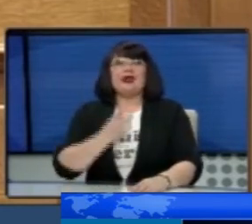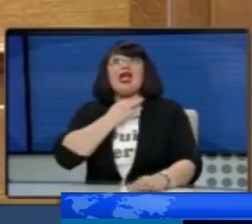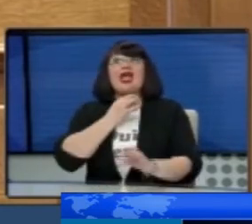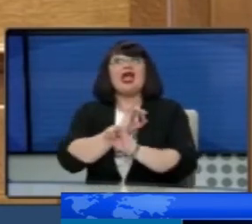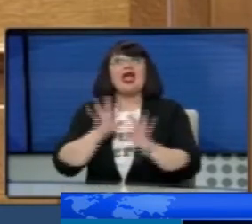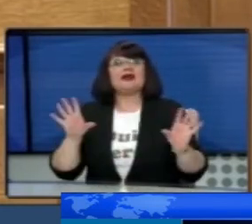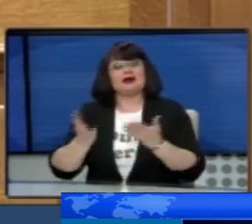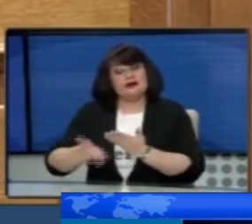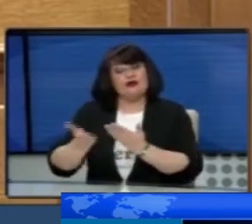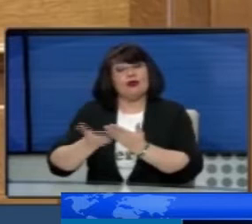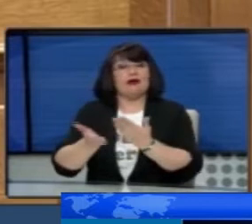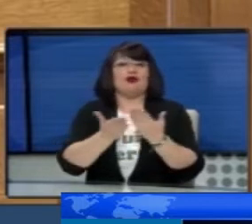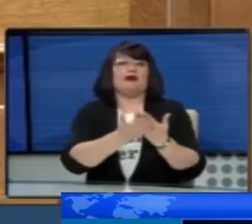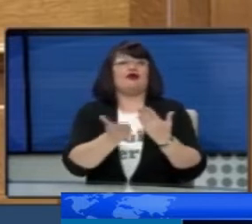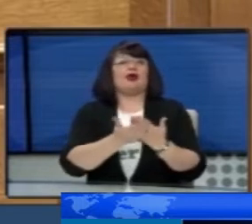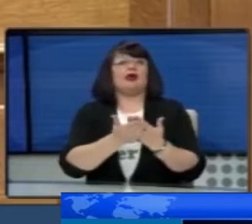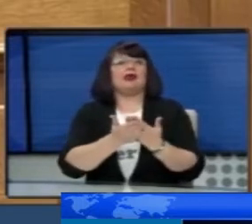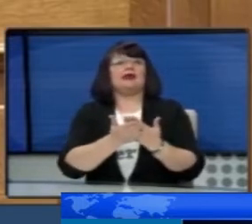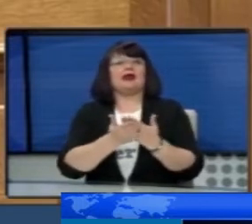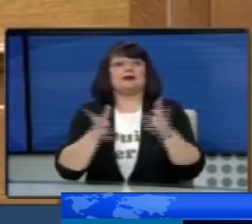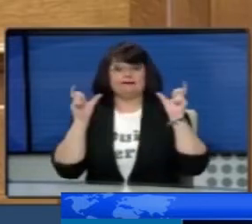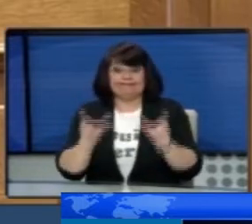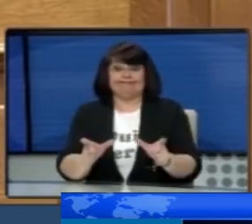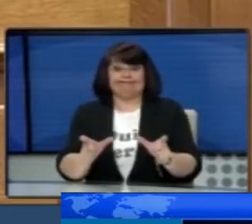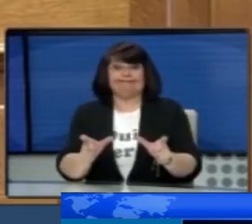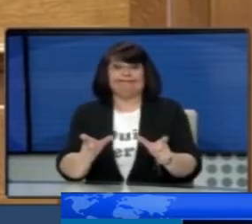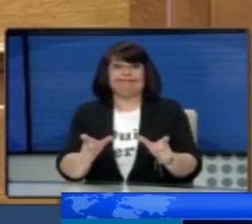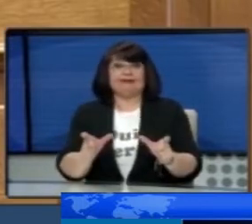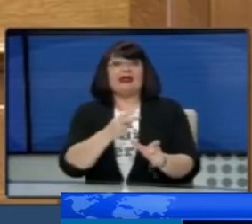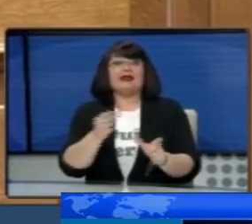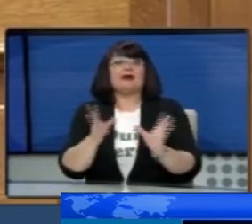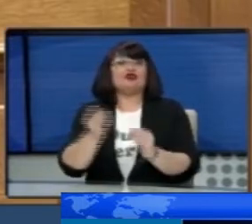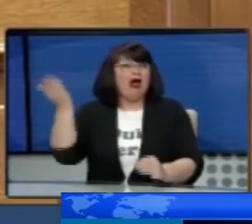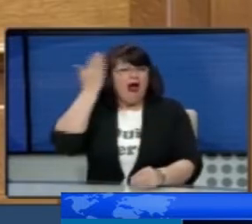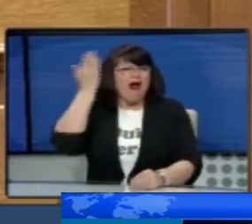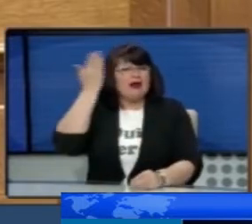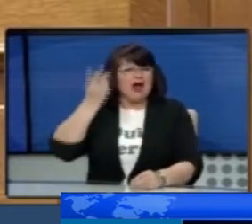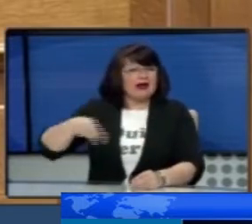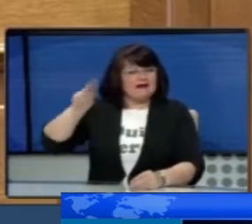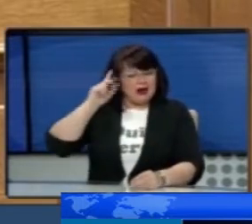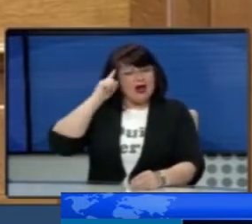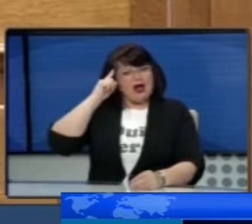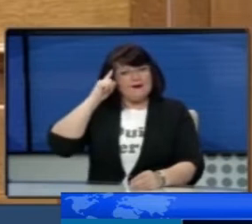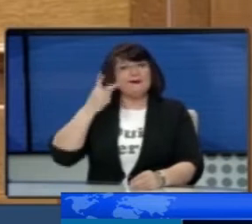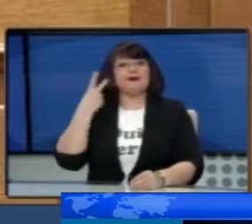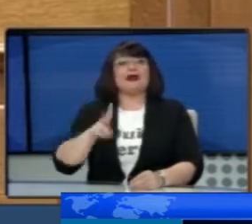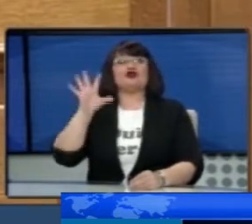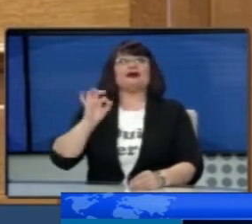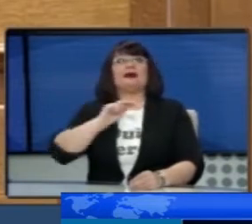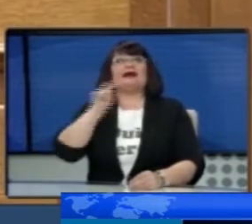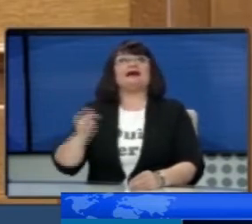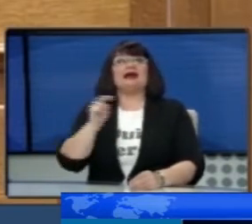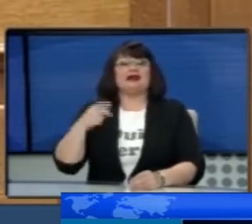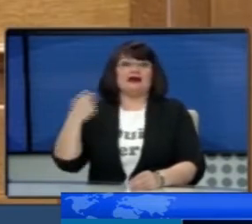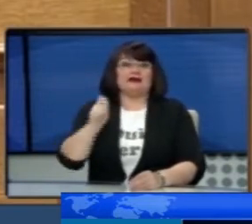έκτακτες ενισχύσεις ως άμυνα απέναντι στην ακρίβεια. Θυμίζω τα επιπλέον 250 ευρώ σε